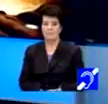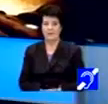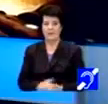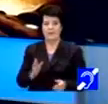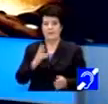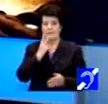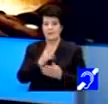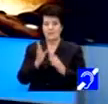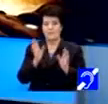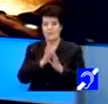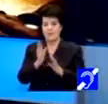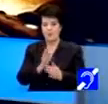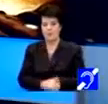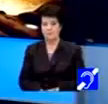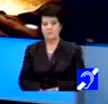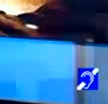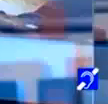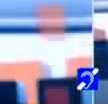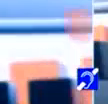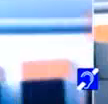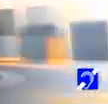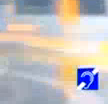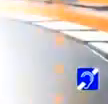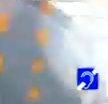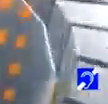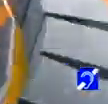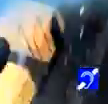Iar pe final să vedem datele meteo.